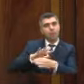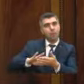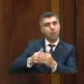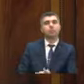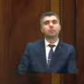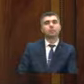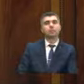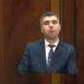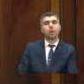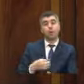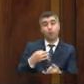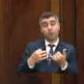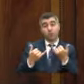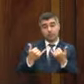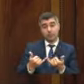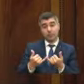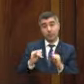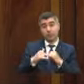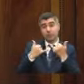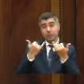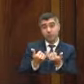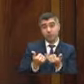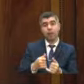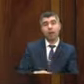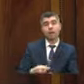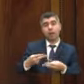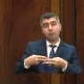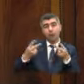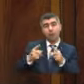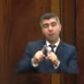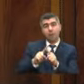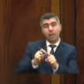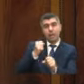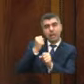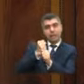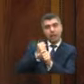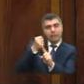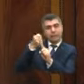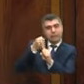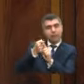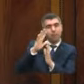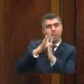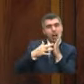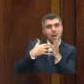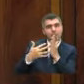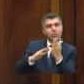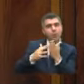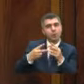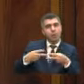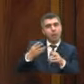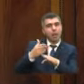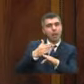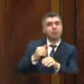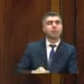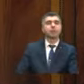هذه الجلسة بعد مرور أشهر قليلة على تقديمكم للحصيلة، حيث أفدتم في تقديم المنجزات والمؤشرات.